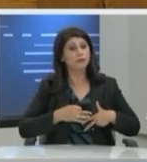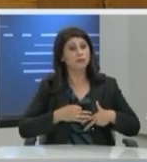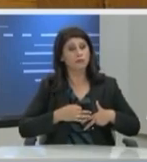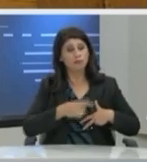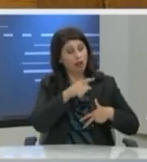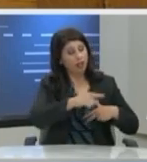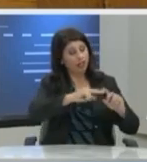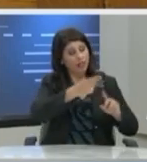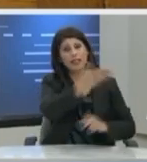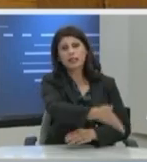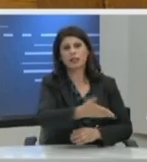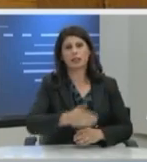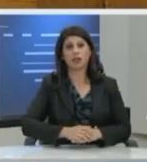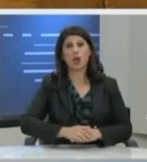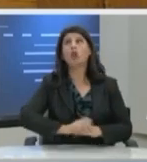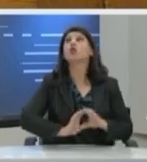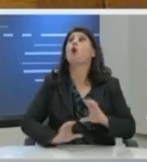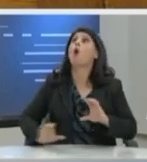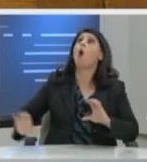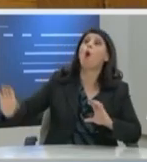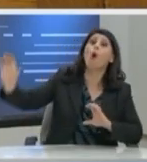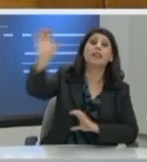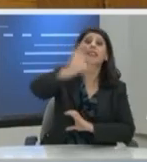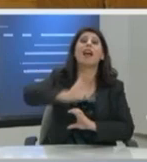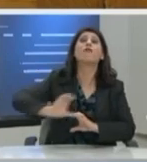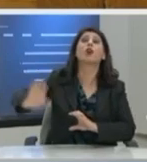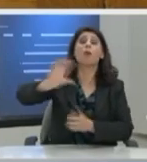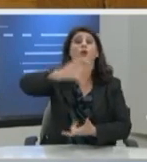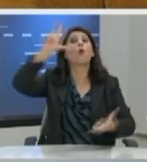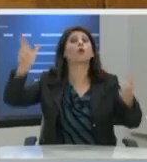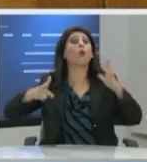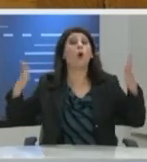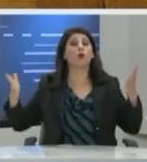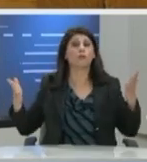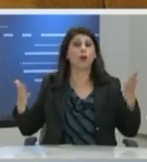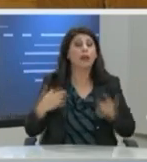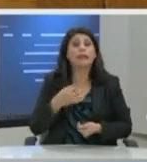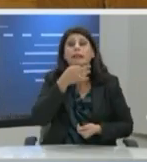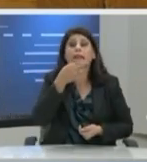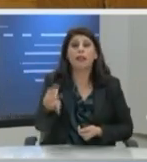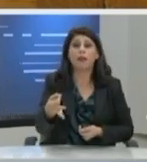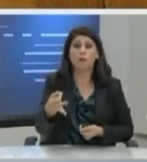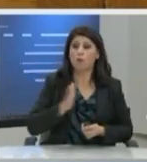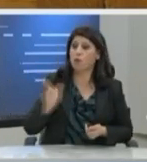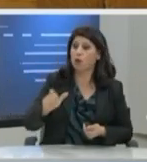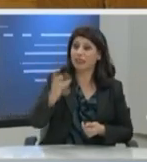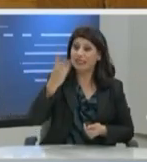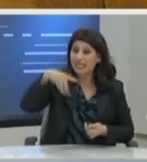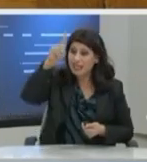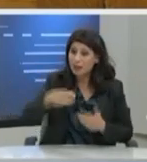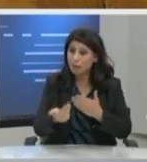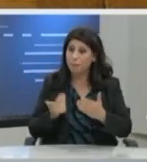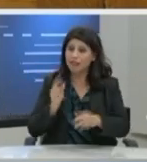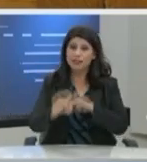εσείς. Σε όλη την Ευρώπη, σε όλο τον κόσμο. Τι θα πούν οι πολίτες τρεις μέρες πριν